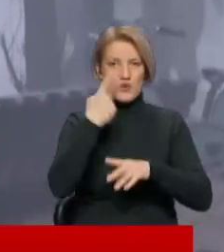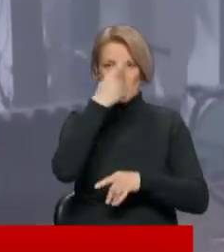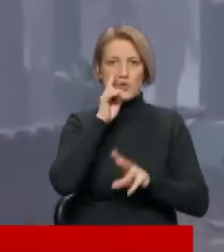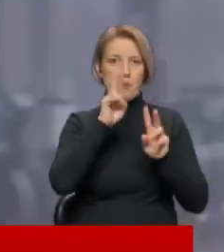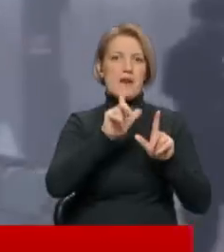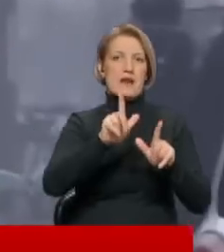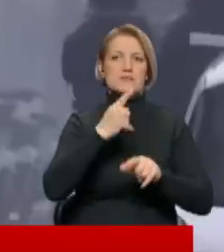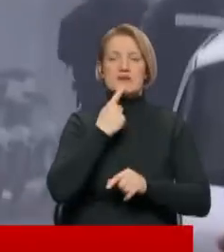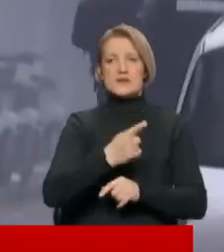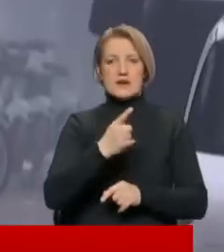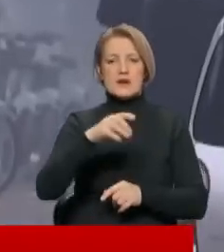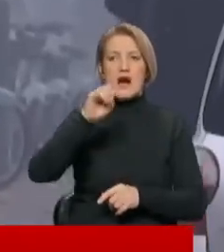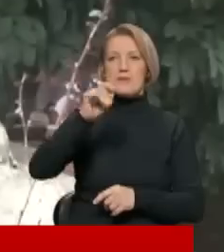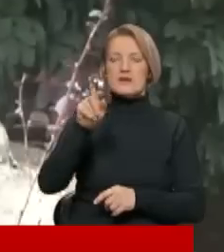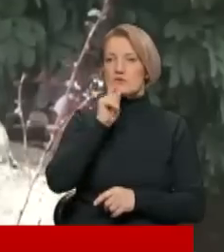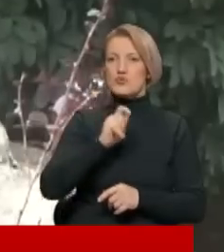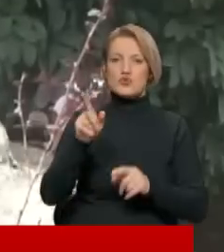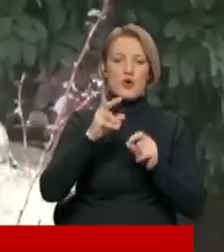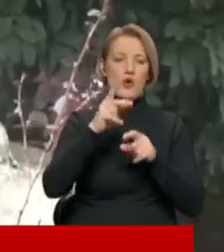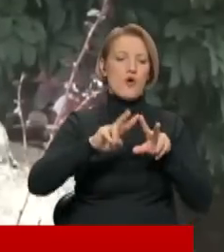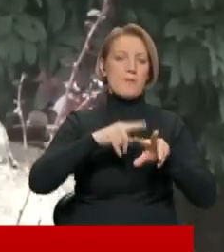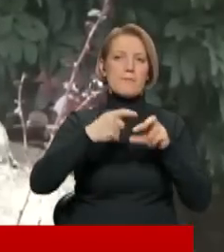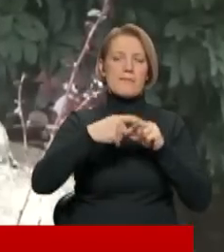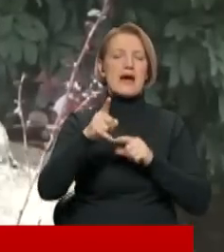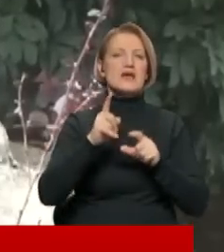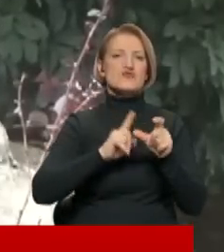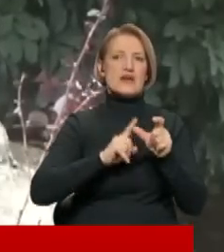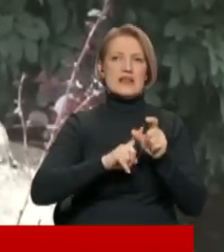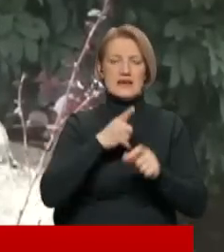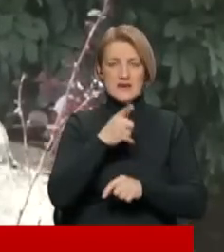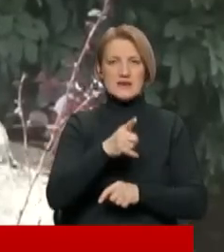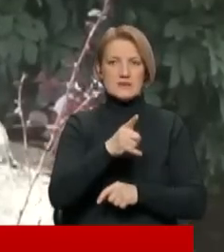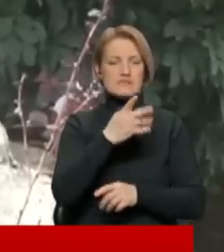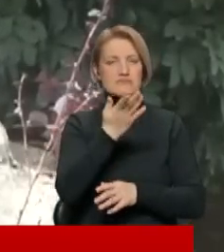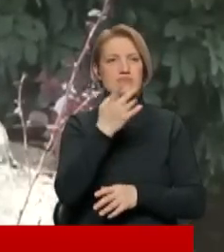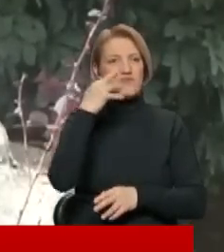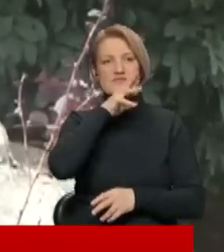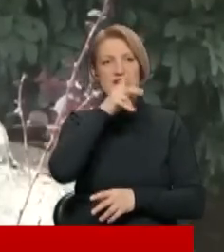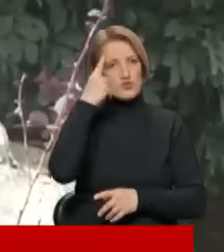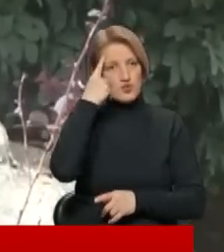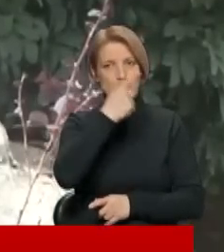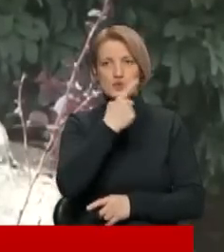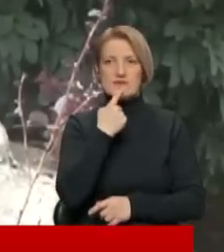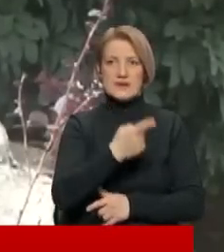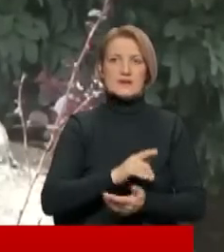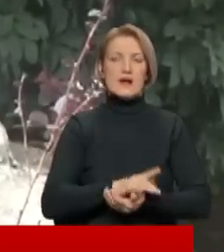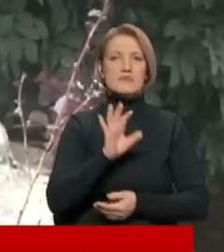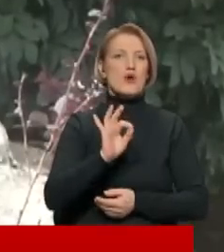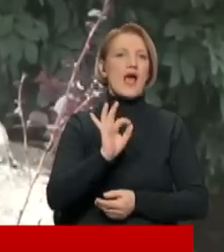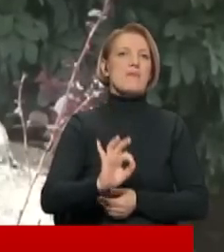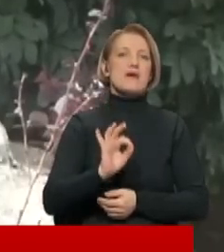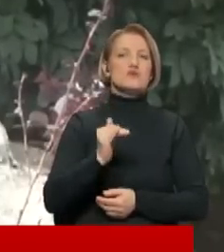Görmeli mesajı verdi AK Parti sözcüsü Ömer Çelik de ırkçı saldırıları kınadı Fransa'yı düşünmeye davet ediyorum dedi hemen